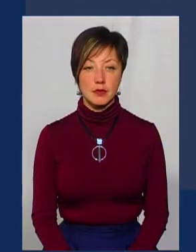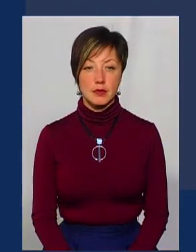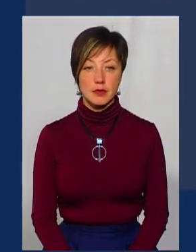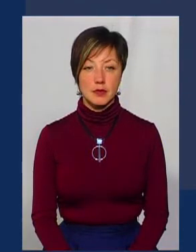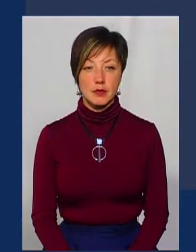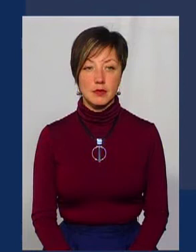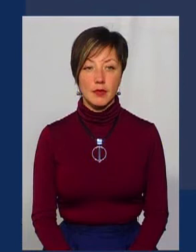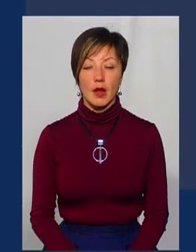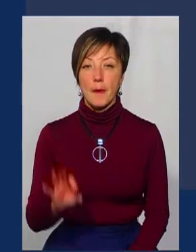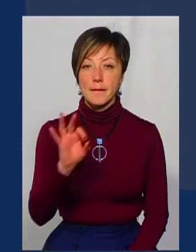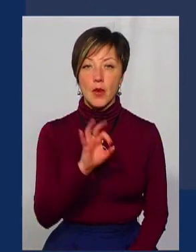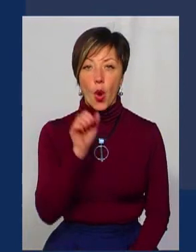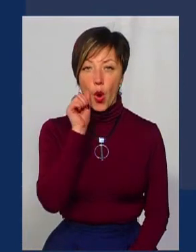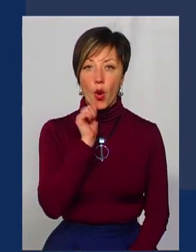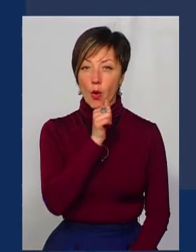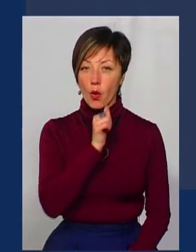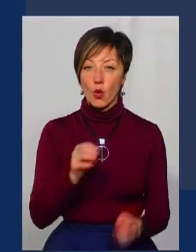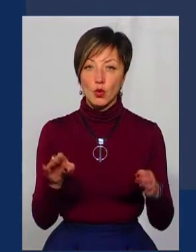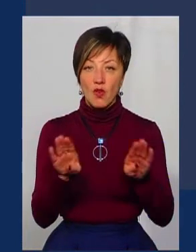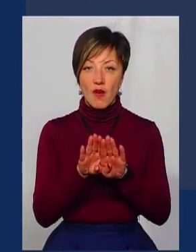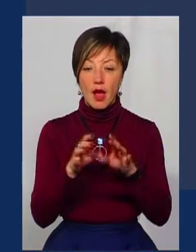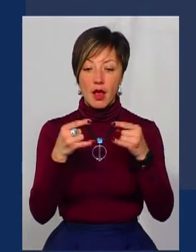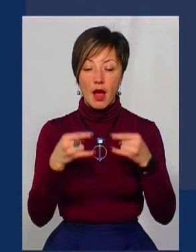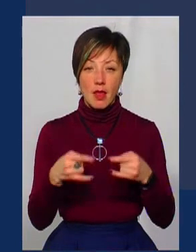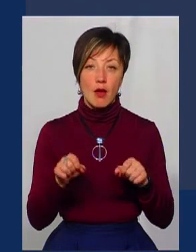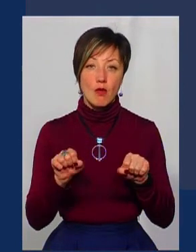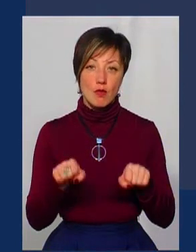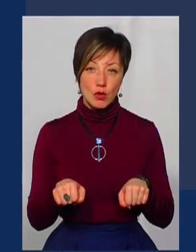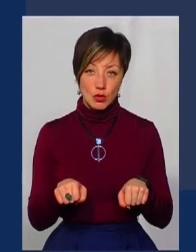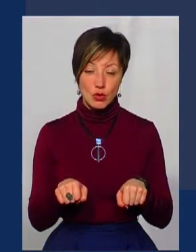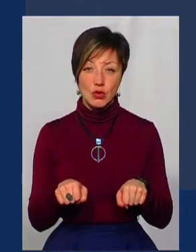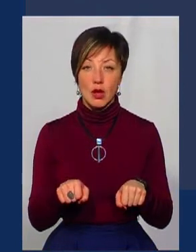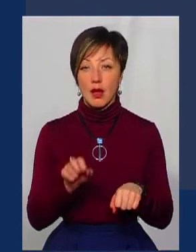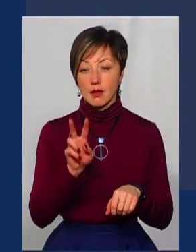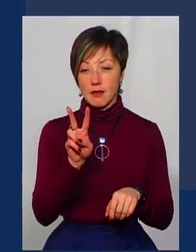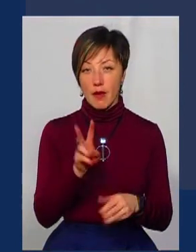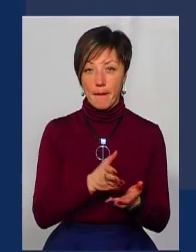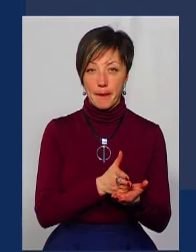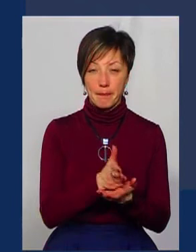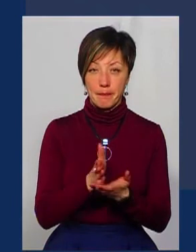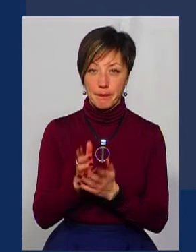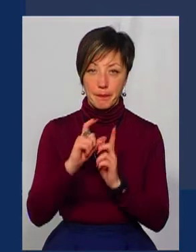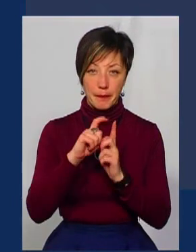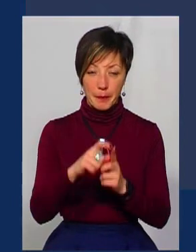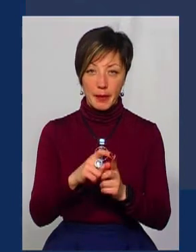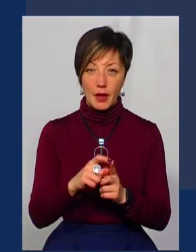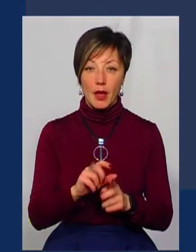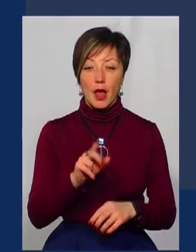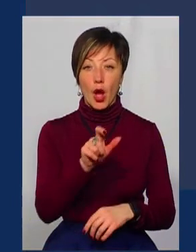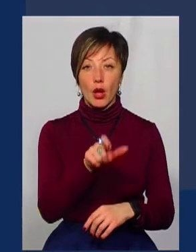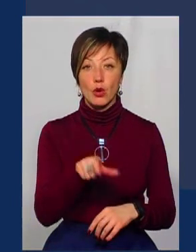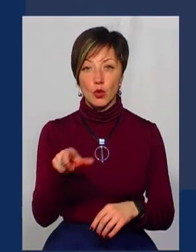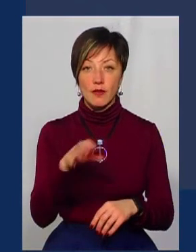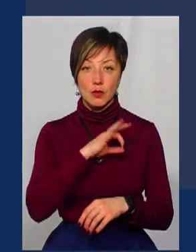Стосовно кодування каналів, я можу розділити свою відповідь на два такі питання. Це як люди використовувати